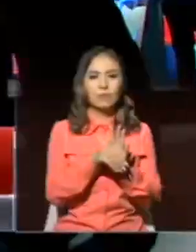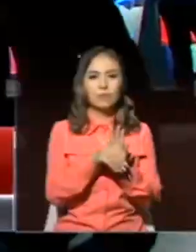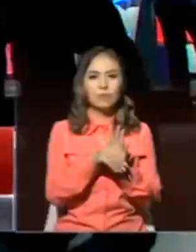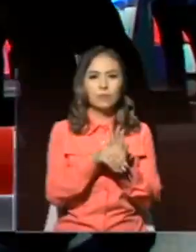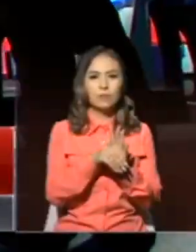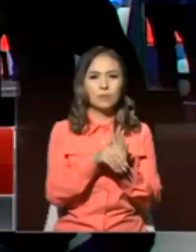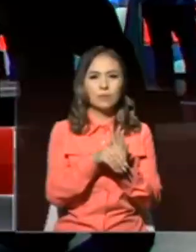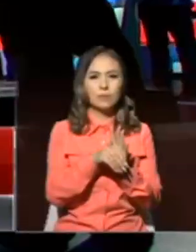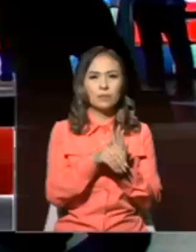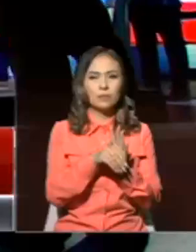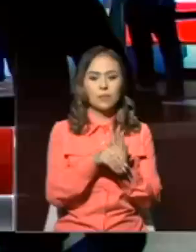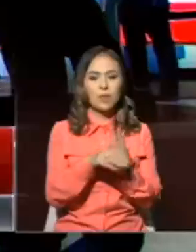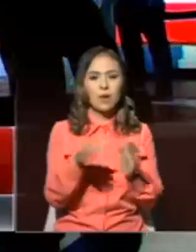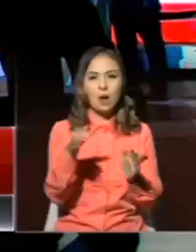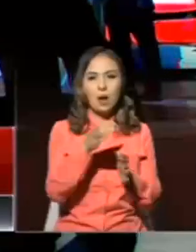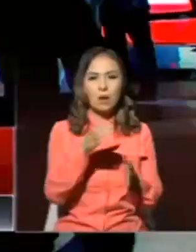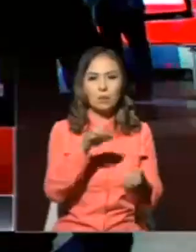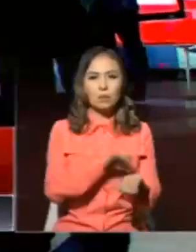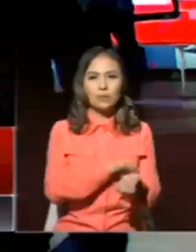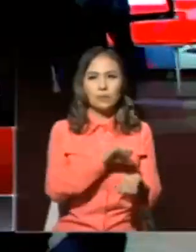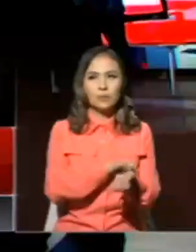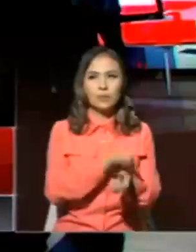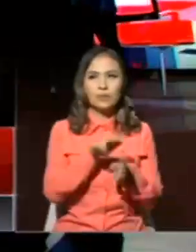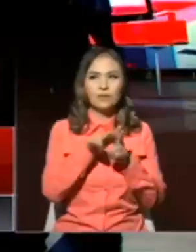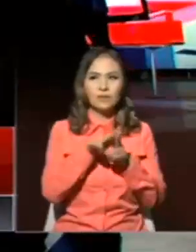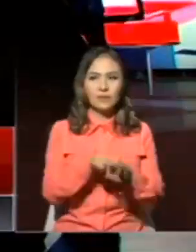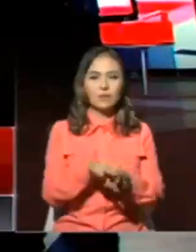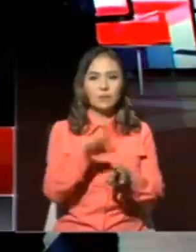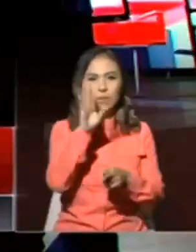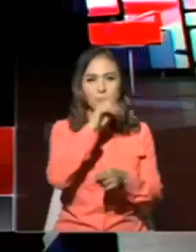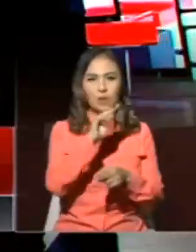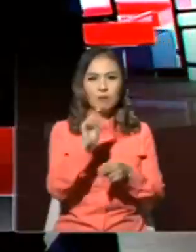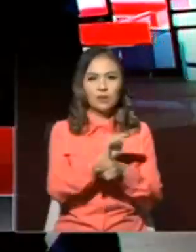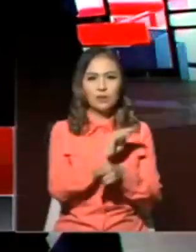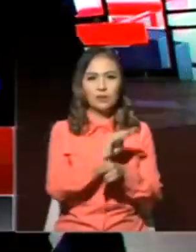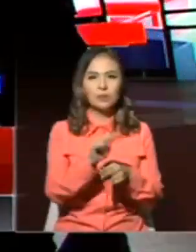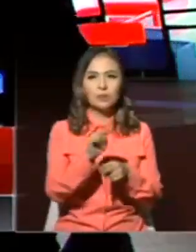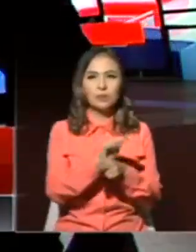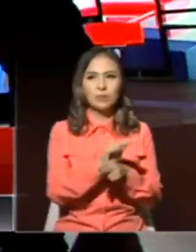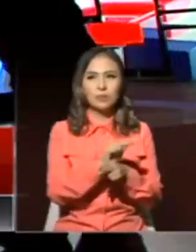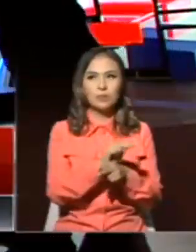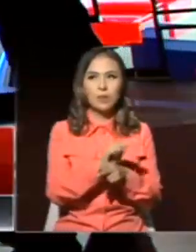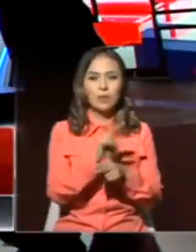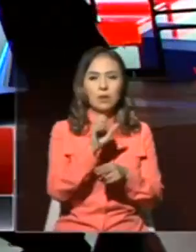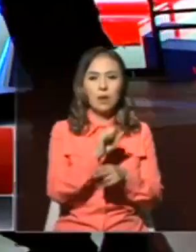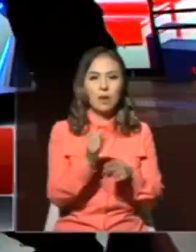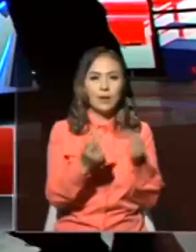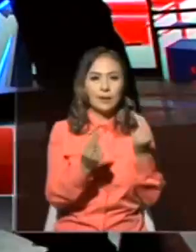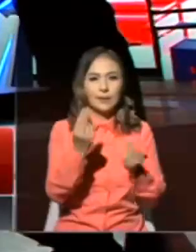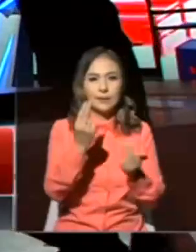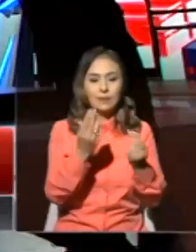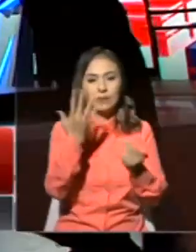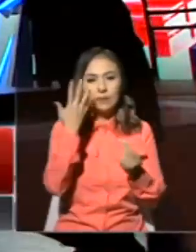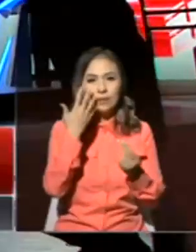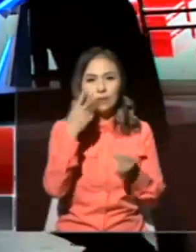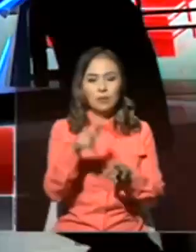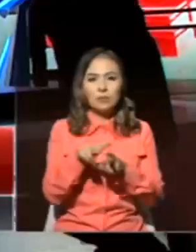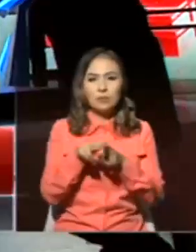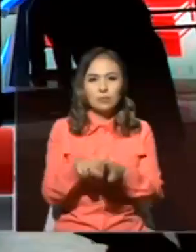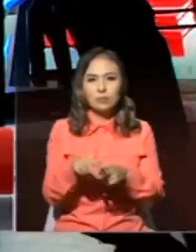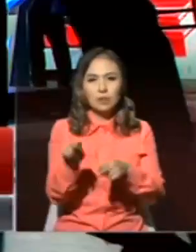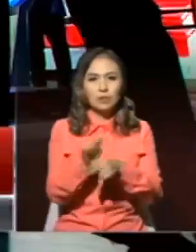Ал жаңағы алкоголь мен есірткіні сіз мәжбүрлі түрде емдей аласыз. Құмар ойынды мәжбүрлі түрде емдей алмайсыз. Себебі бәлкім заң